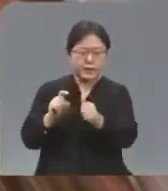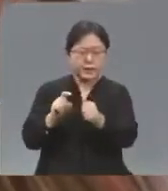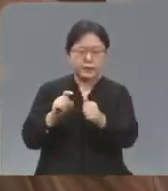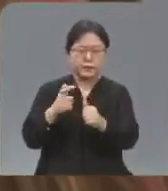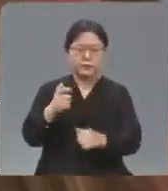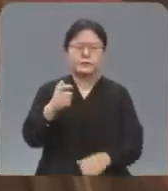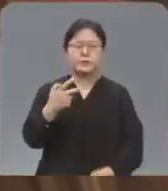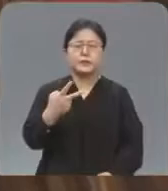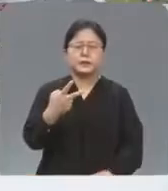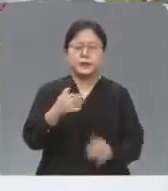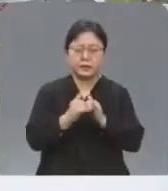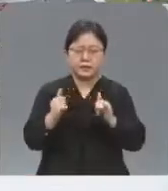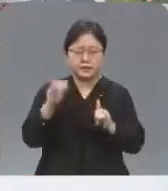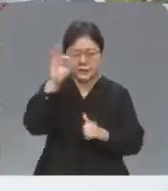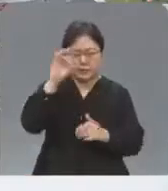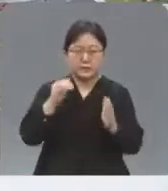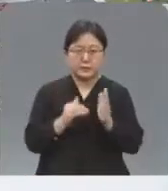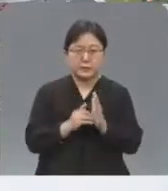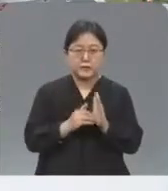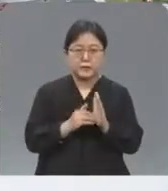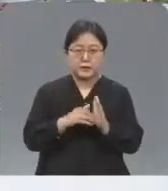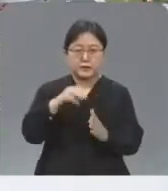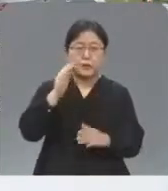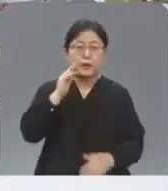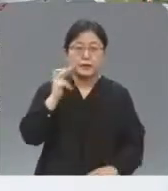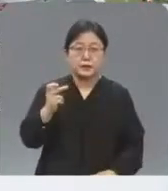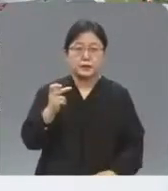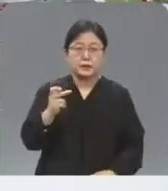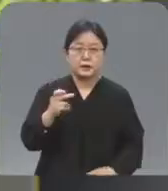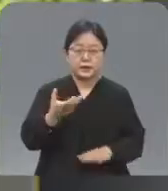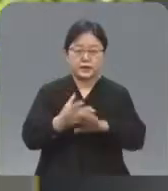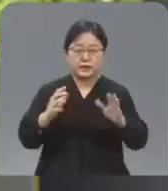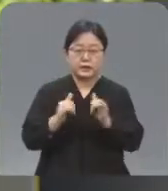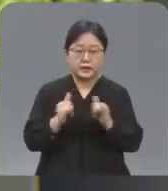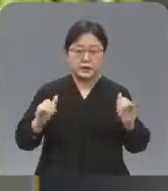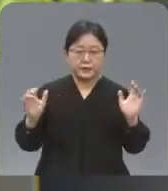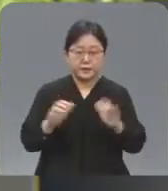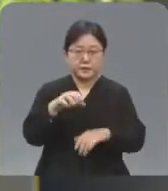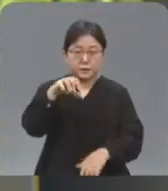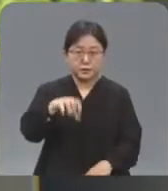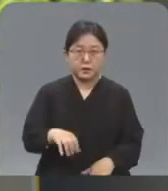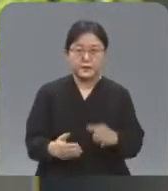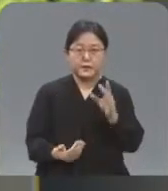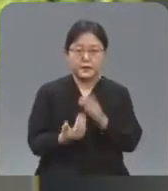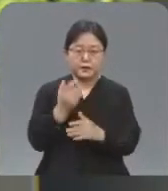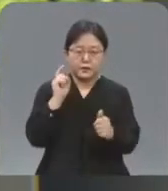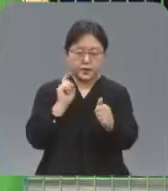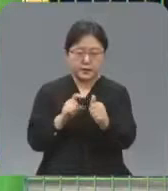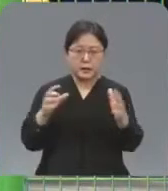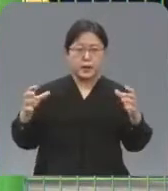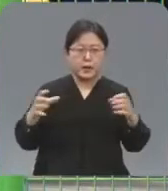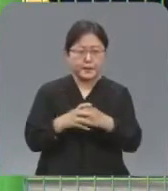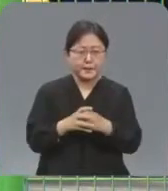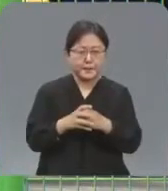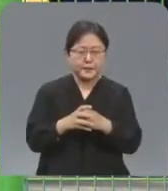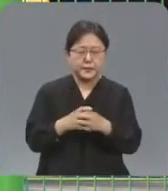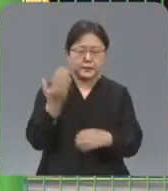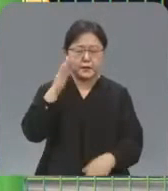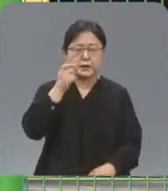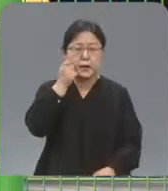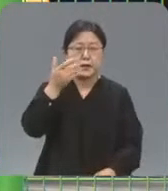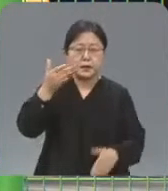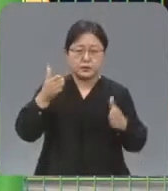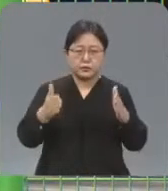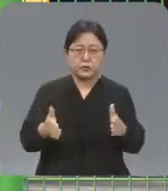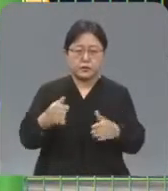62명의 이릅니다 앞서 광산구 등 외국인 밀집 지역에서 발생한 확 친자 까지 더하면 최근 한 달간